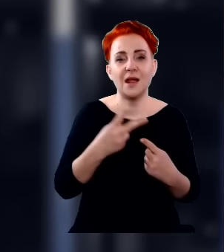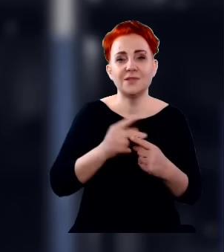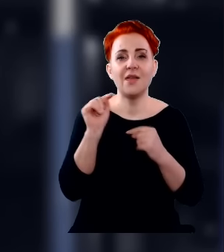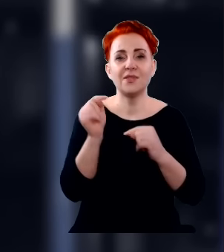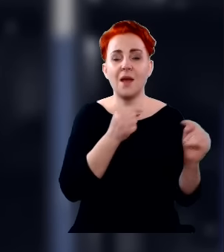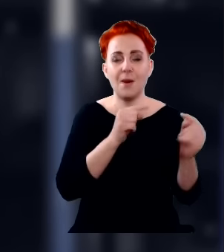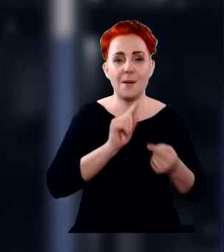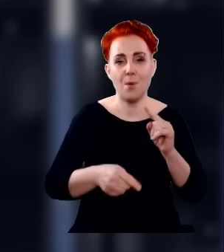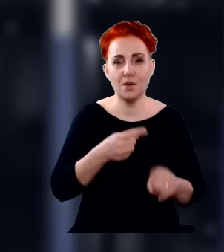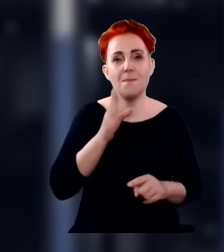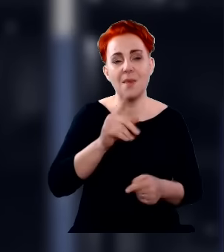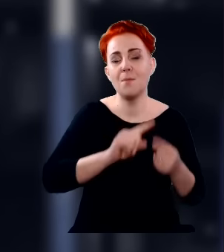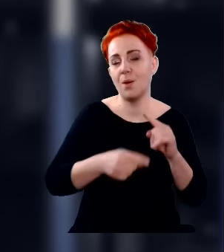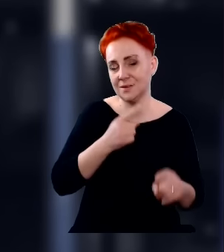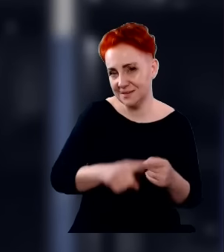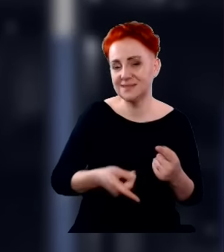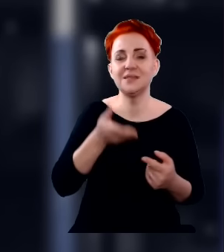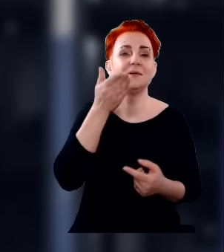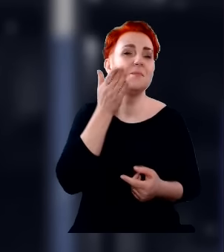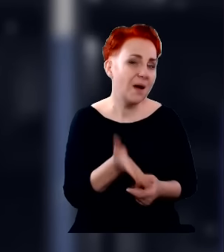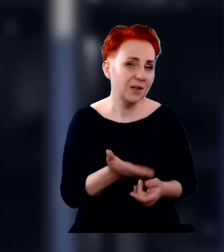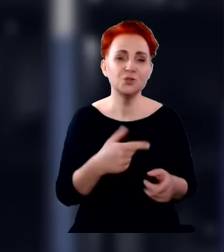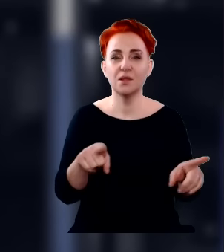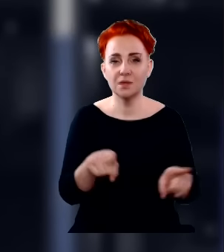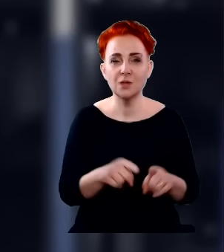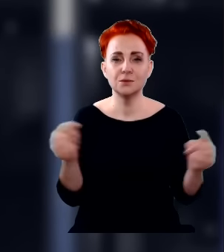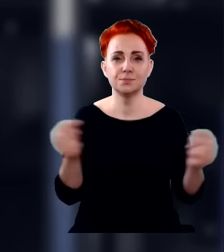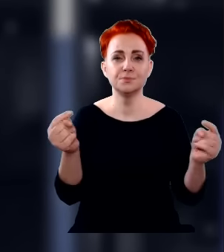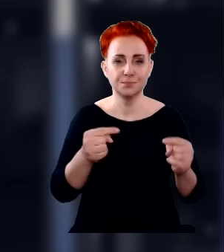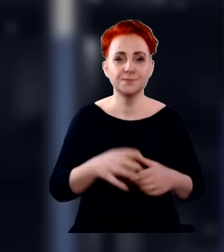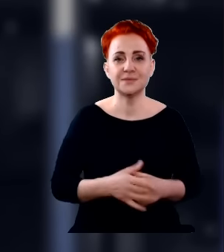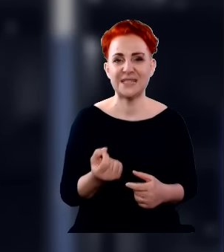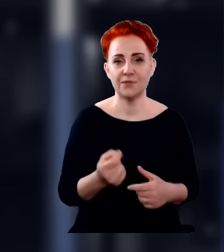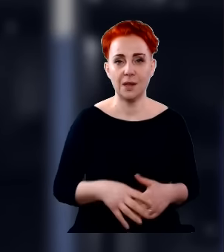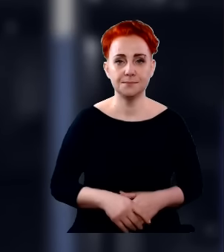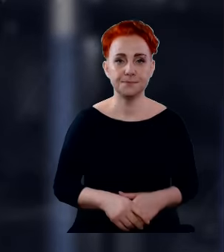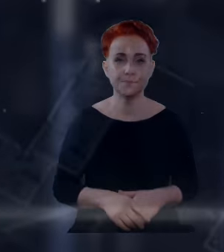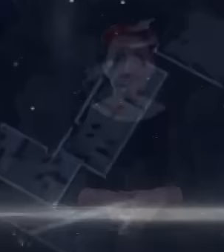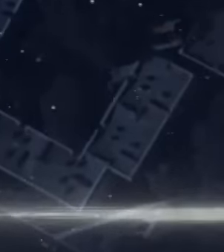polityczna. Będą politycy i pewno będzie spór. To dosłownie za moment.